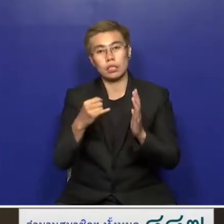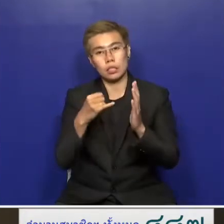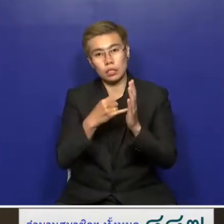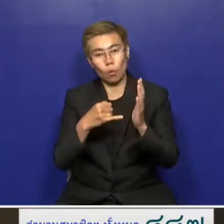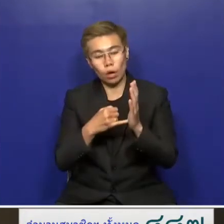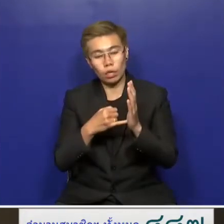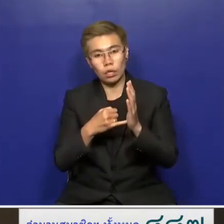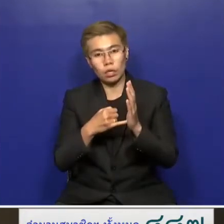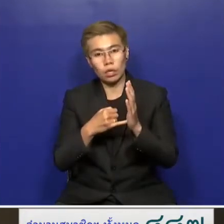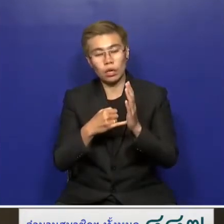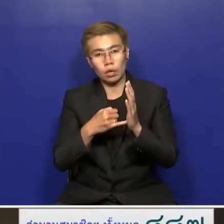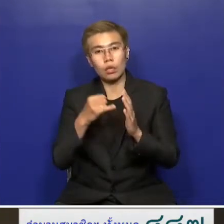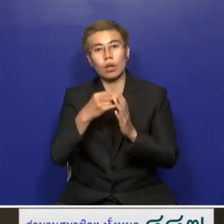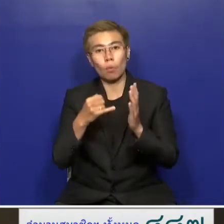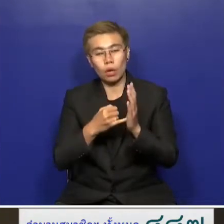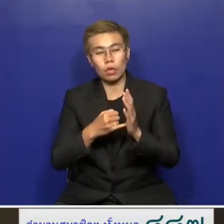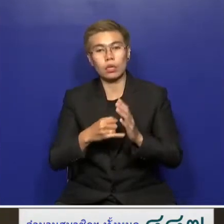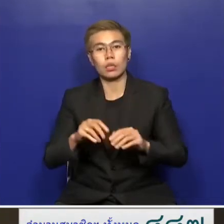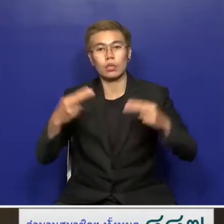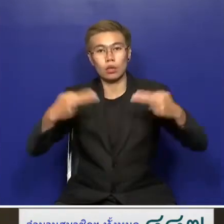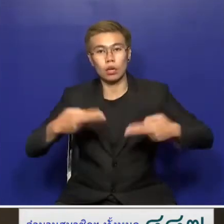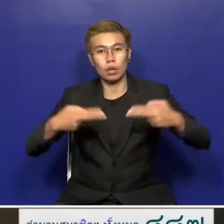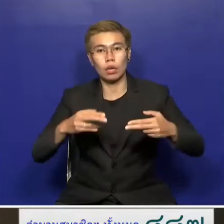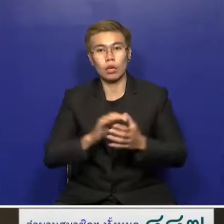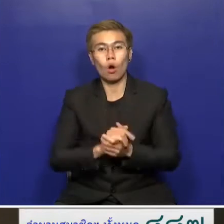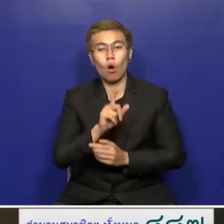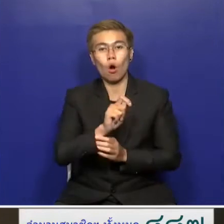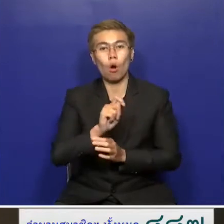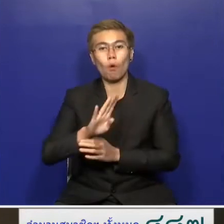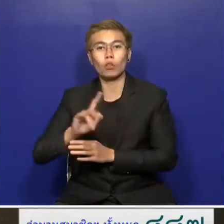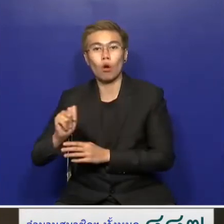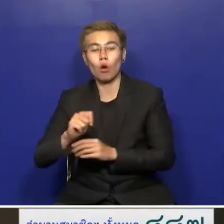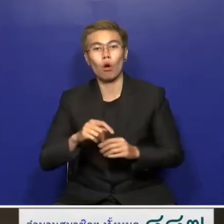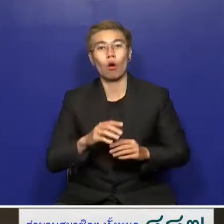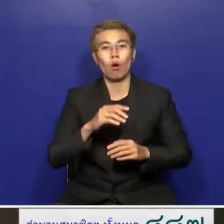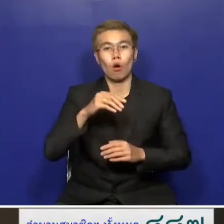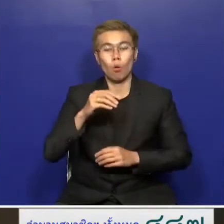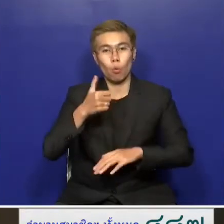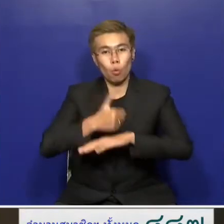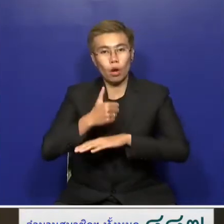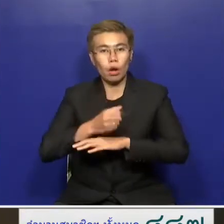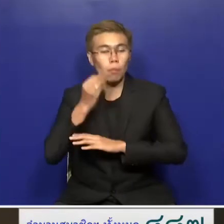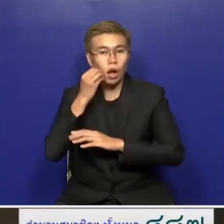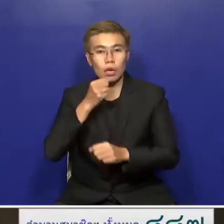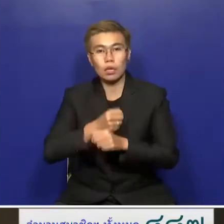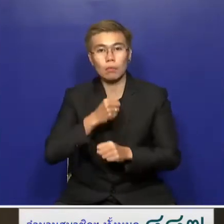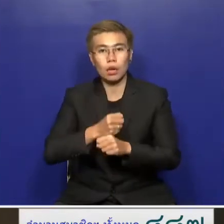ำนนผใหญ่บ้าน ผู้นำท้องทินนะคะไม่วาจะเป็นออบตอ ก็ทำงานกัอย่าง